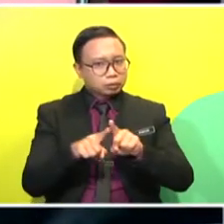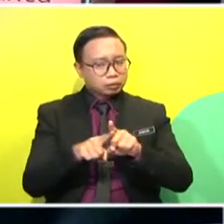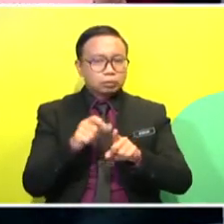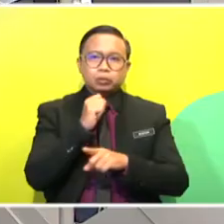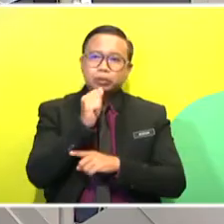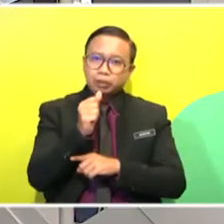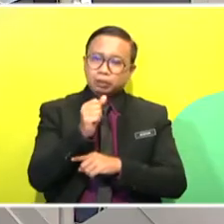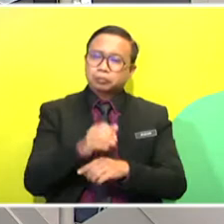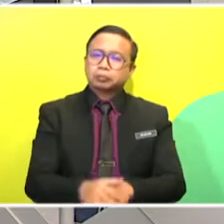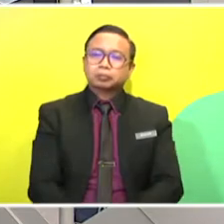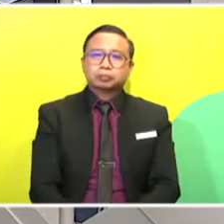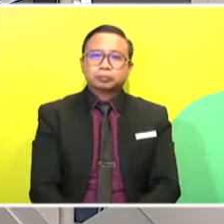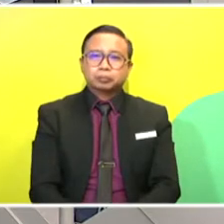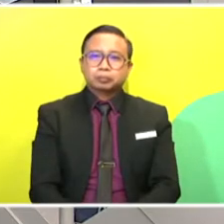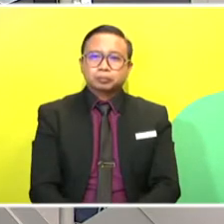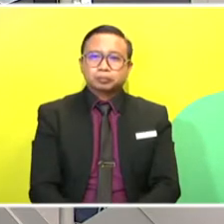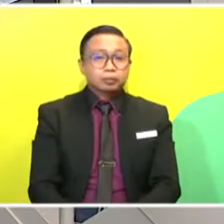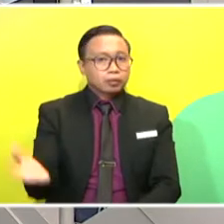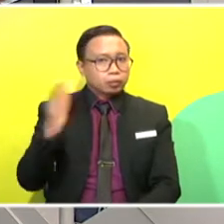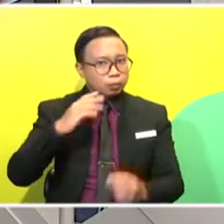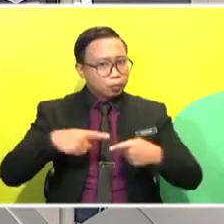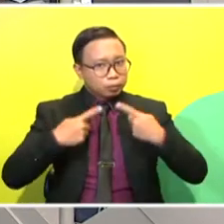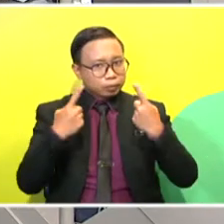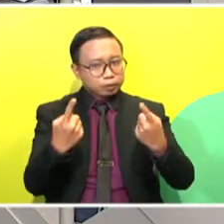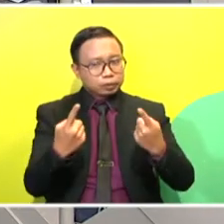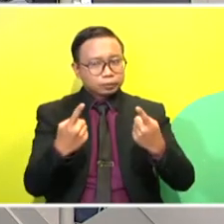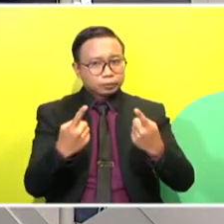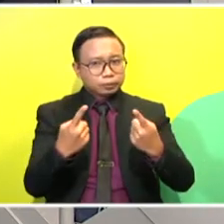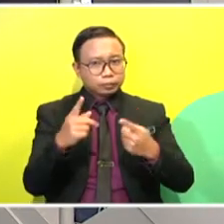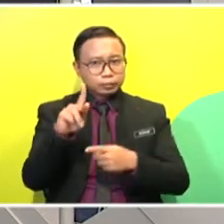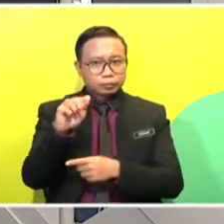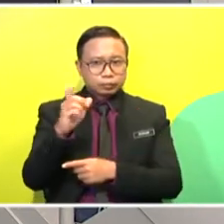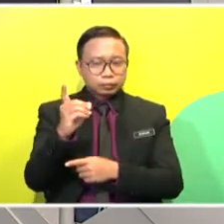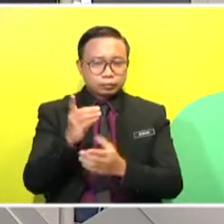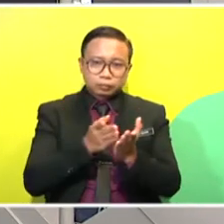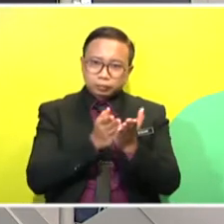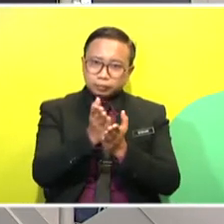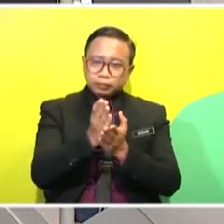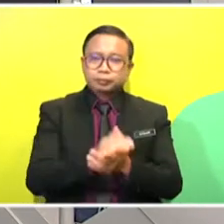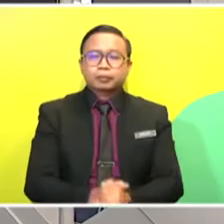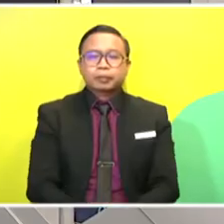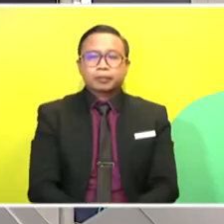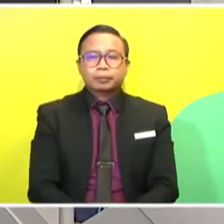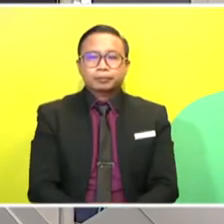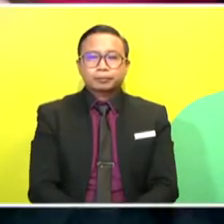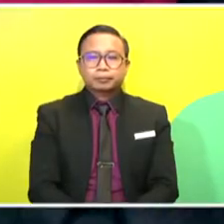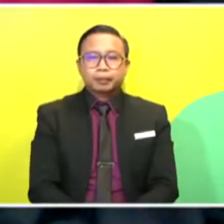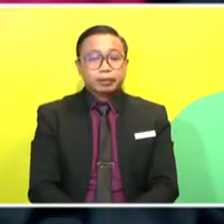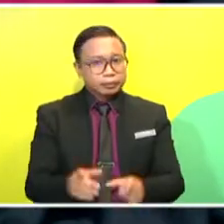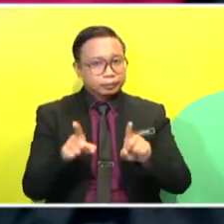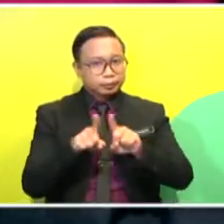sama. Okay, jom. Kita pergi ke kad yang seterusnya. Cikgu?